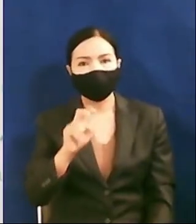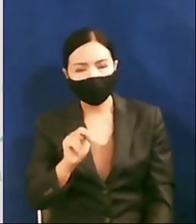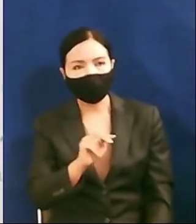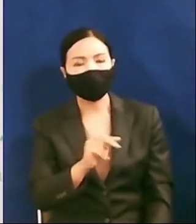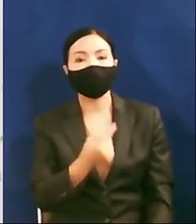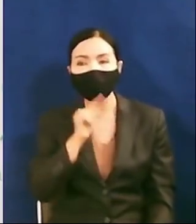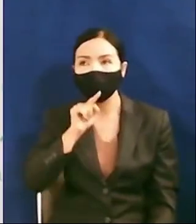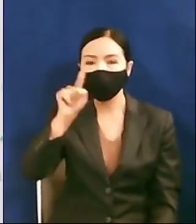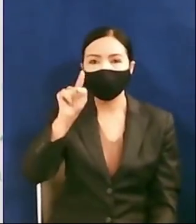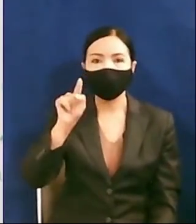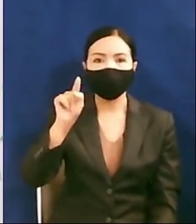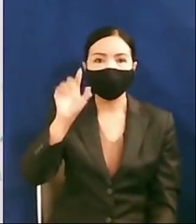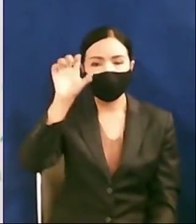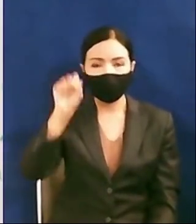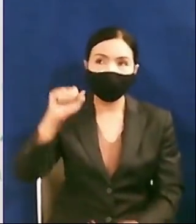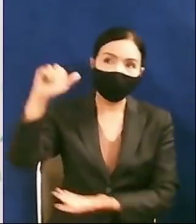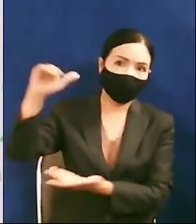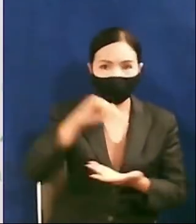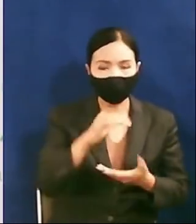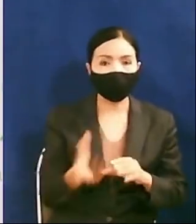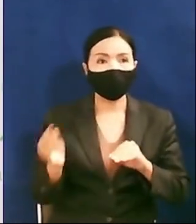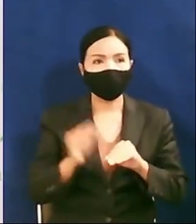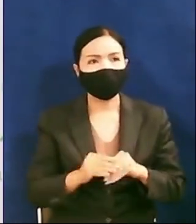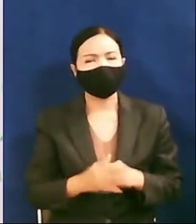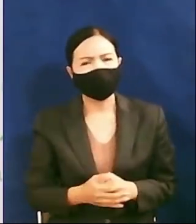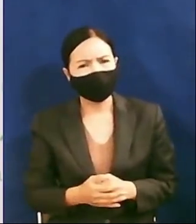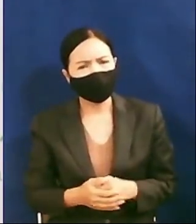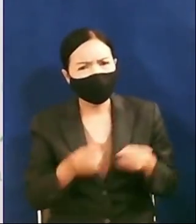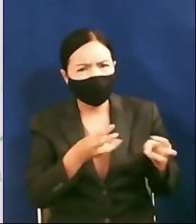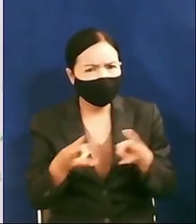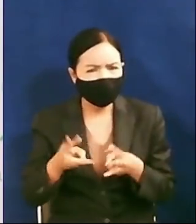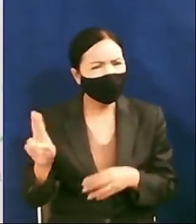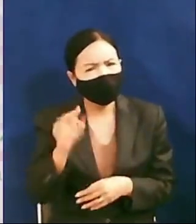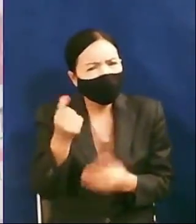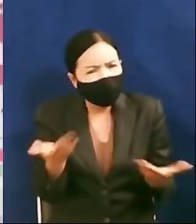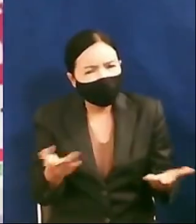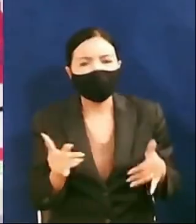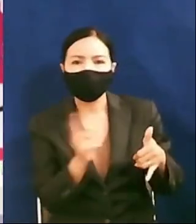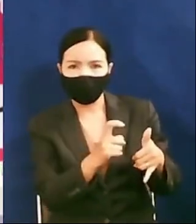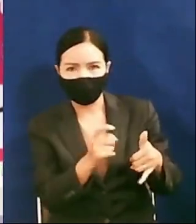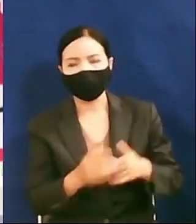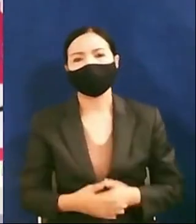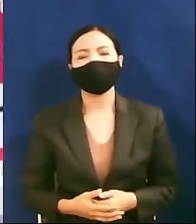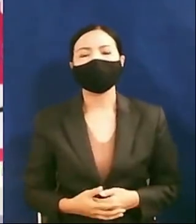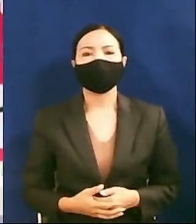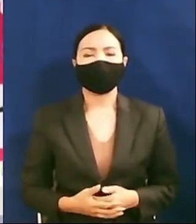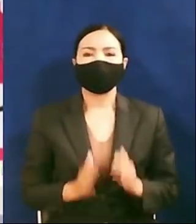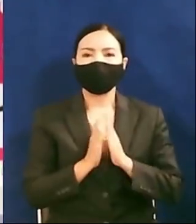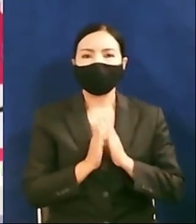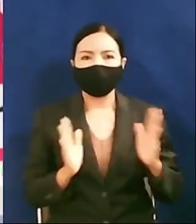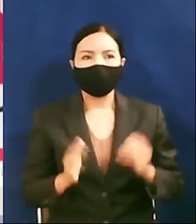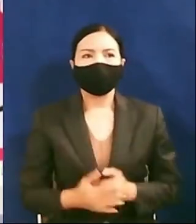การสั่งวัคซีนซิโนแวคเพิ่มเข้ามาด้วยไม่ทราบว่าเรามีแนวทางการใช้อย่างไรคะ ครับขอบคุณ